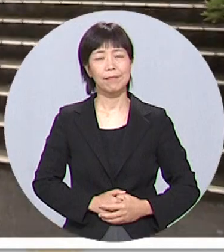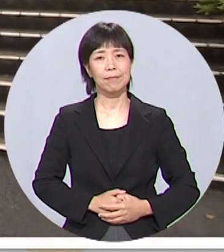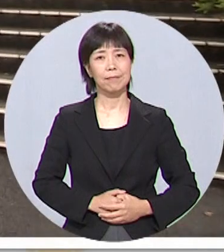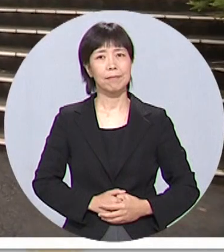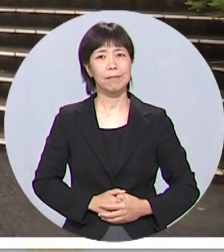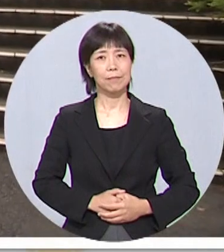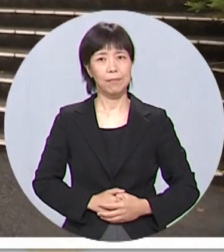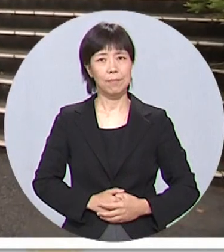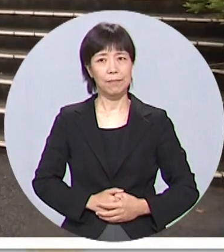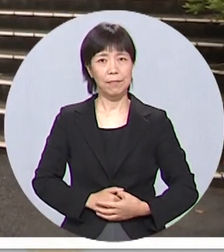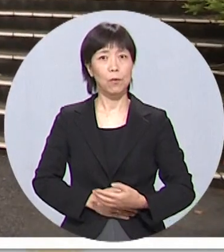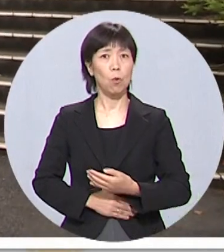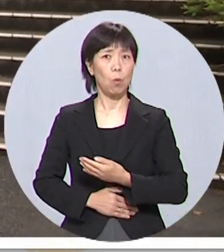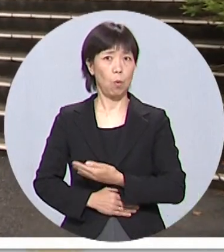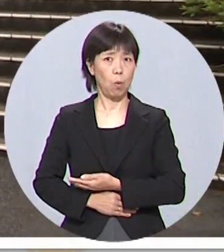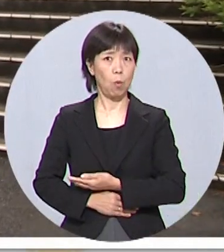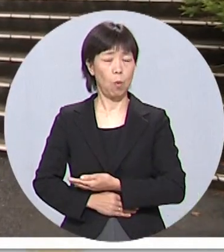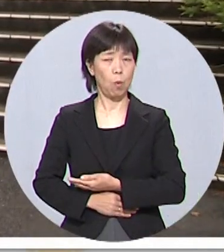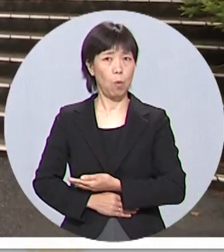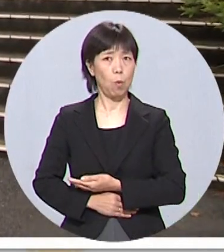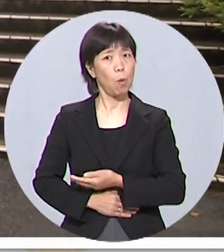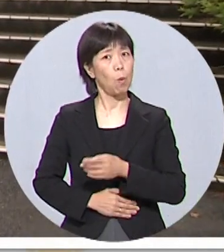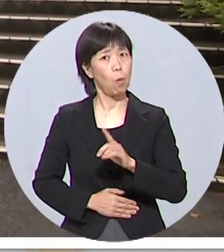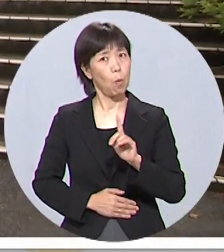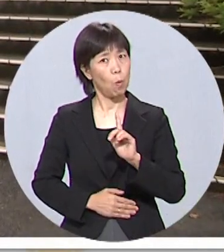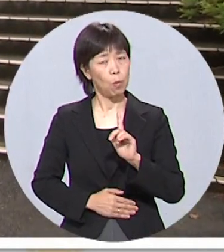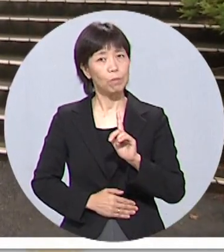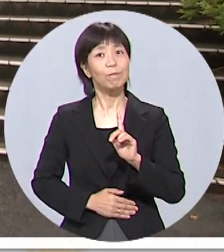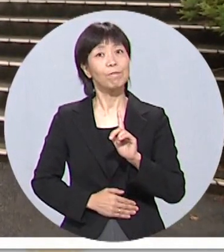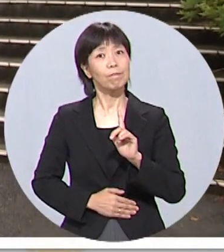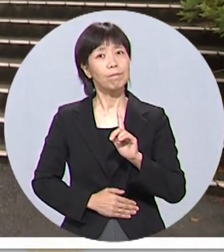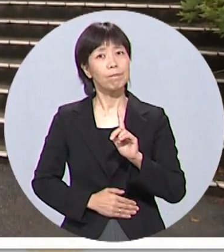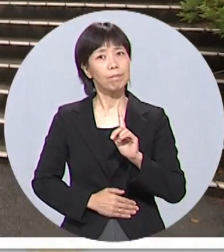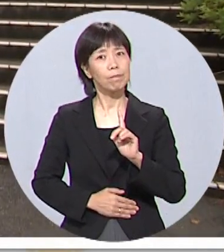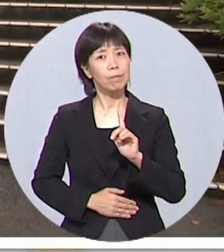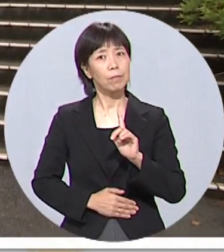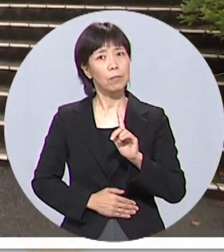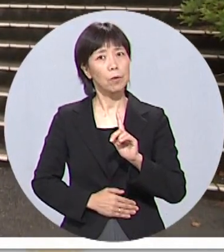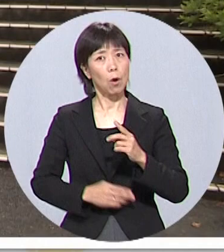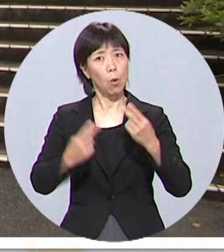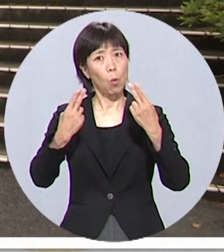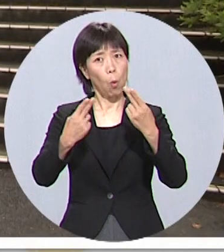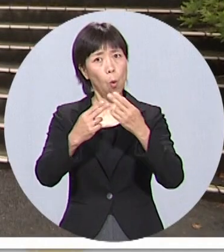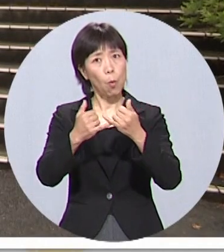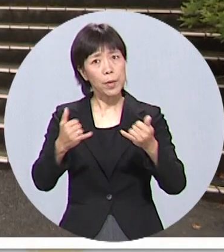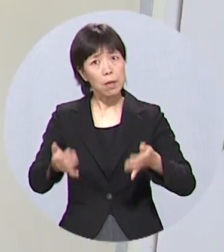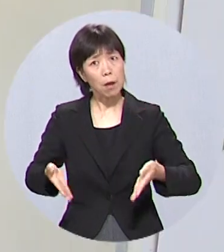ということで、梅畑を離れてアンゴラさんがやってきたのは、公民館。